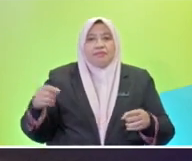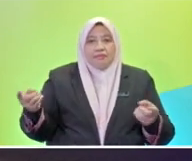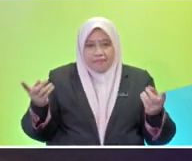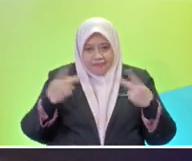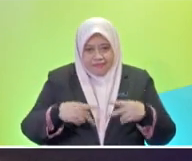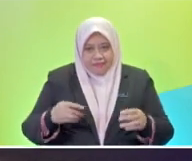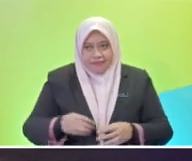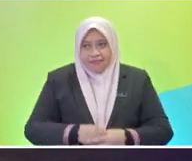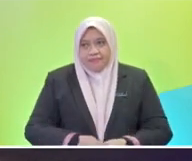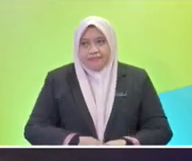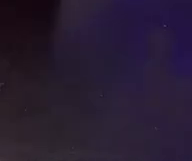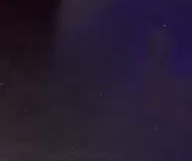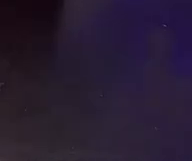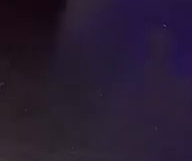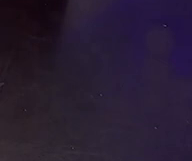Prasekolah.